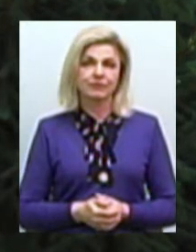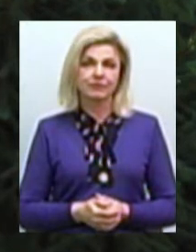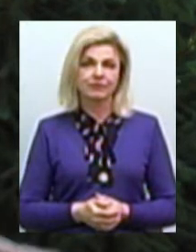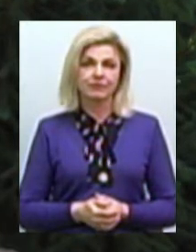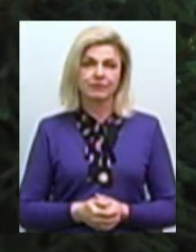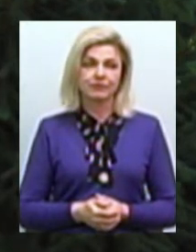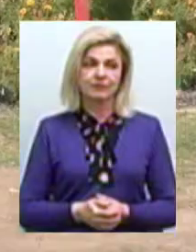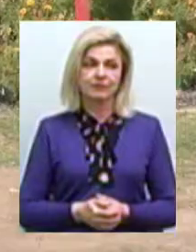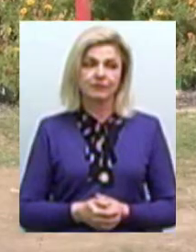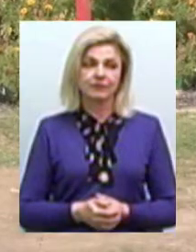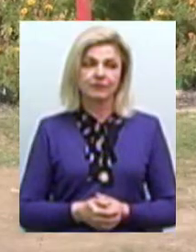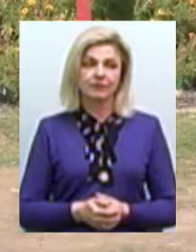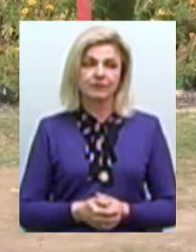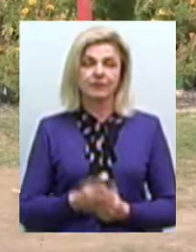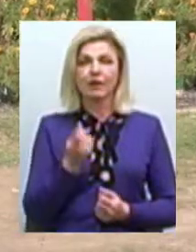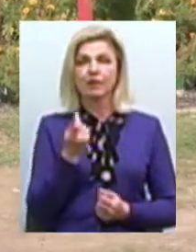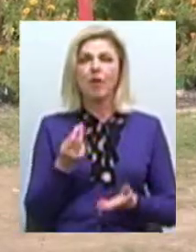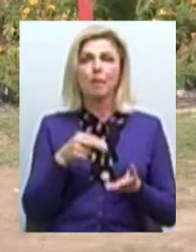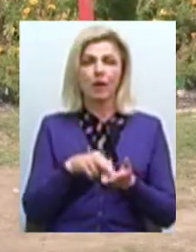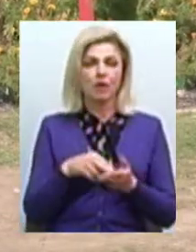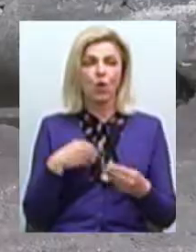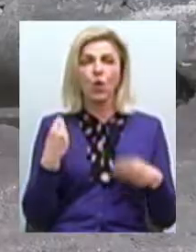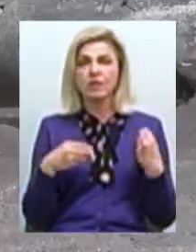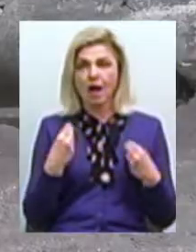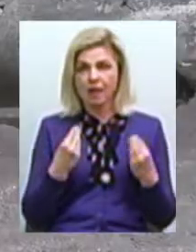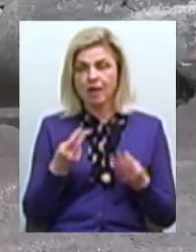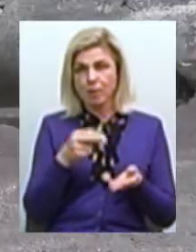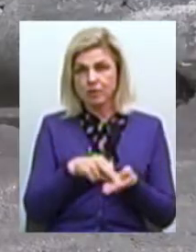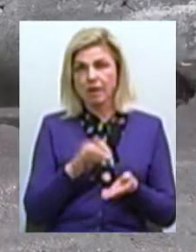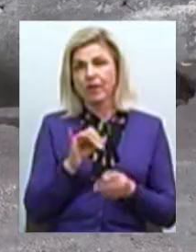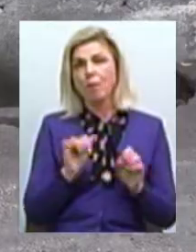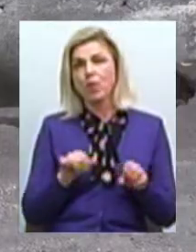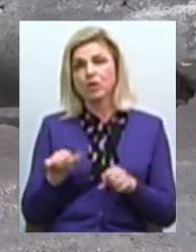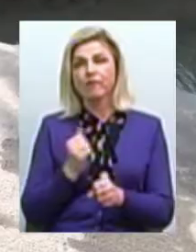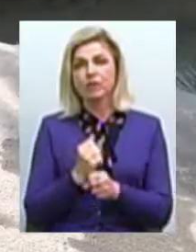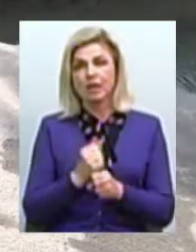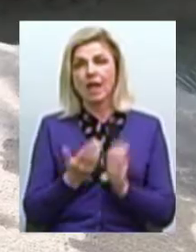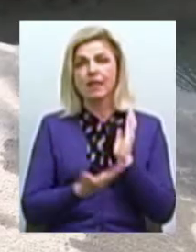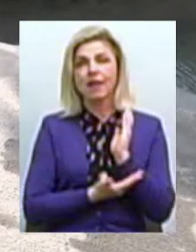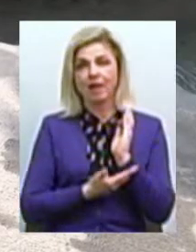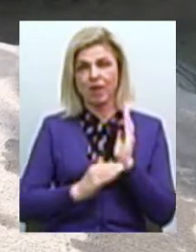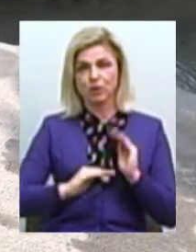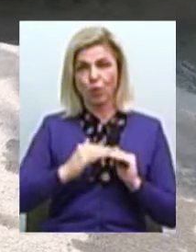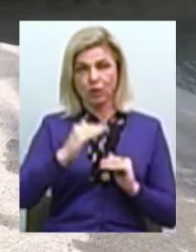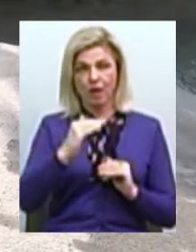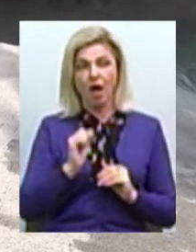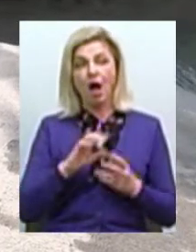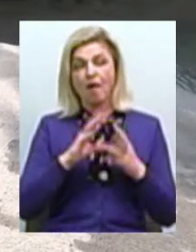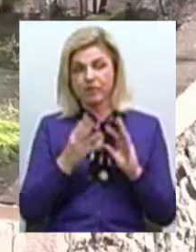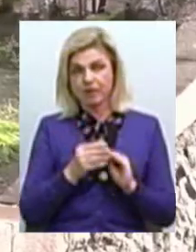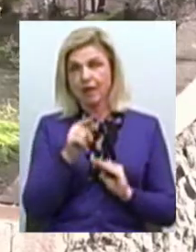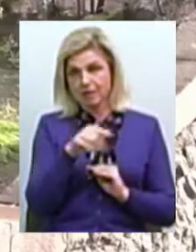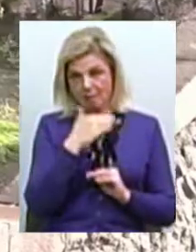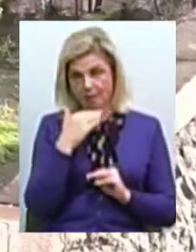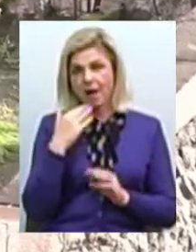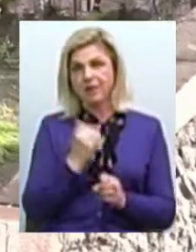поставити трішки більше роздягалень, угу, і, можливо, зробити якісь дерев'яні сходинки. А взагалі вже багато там